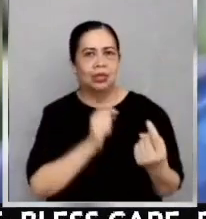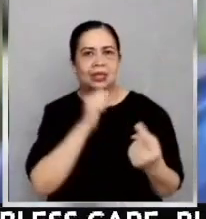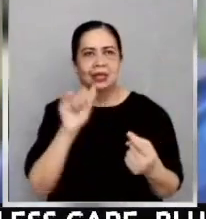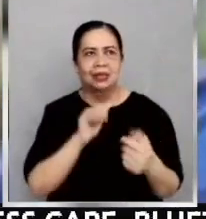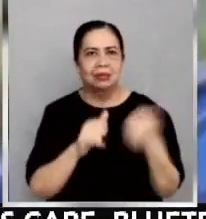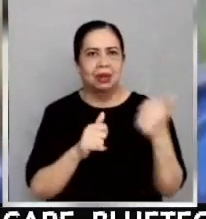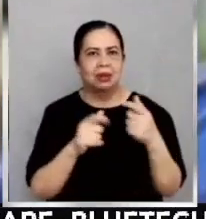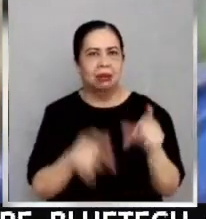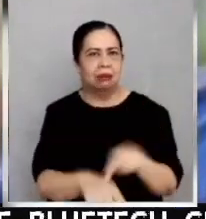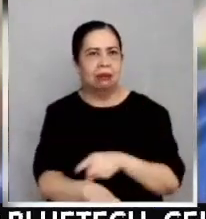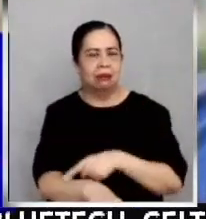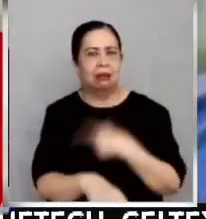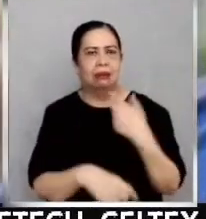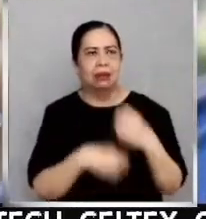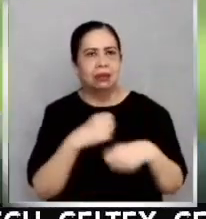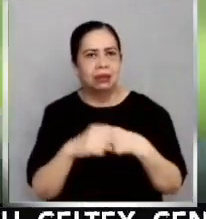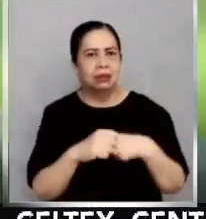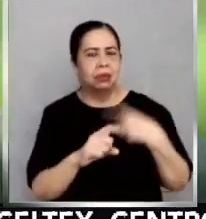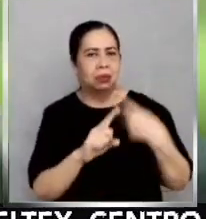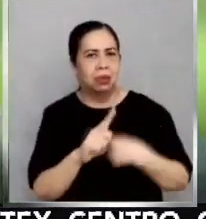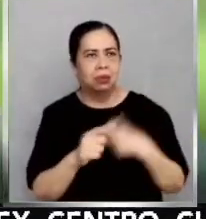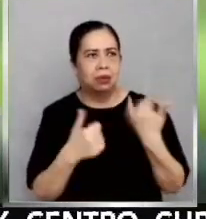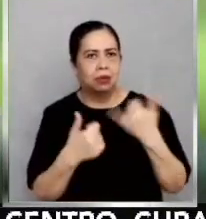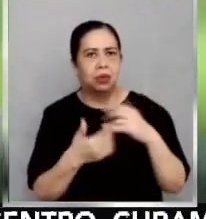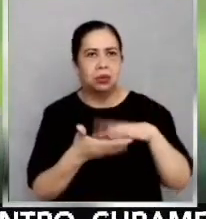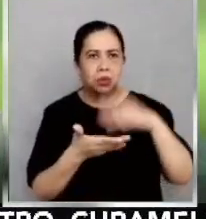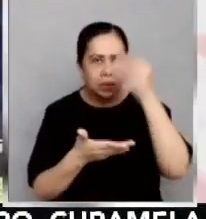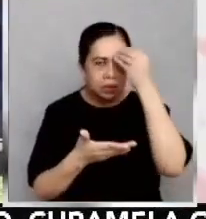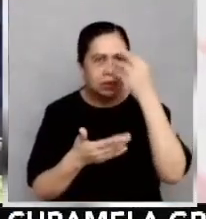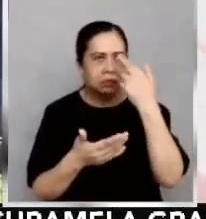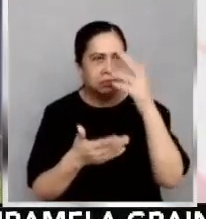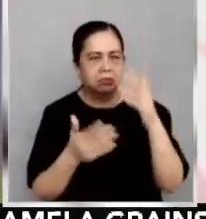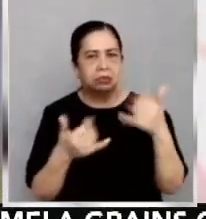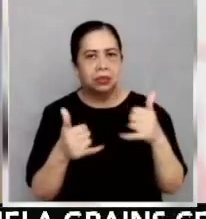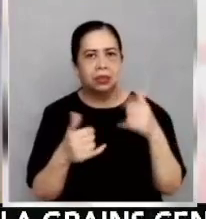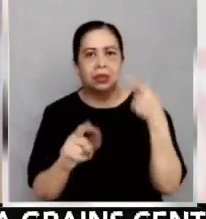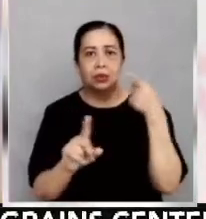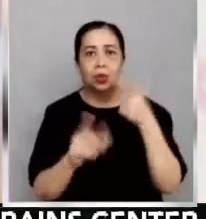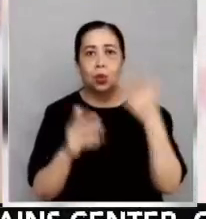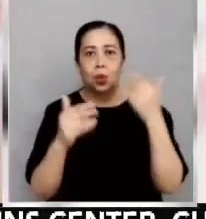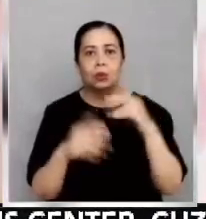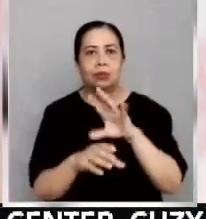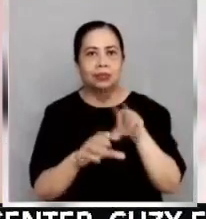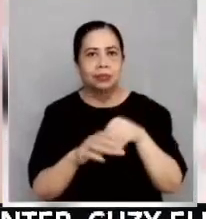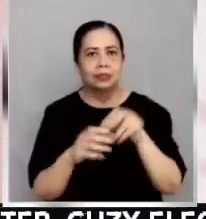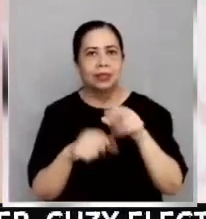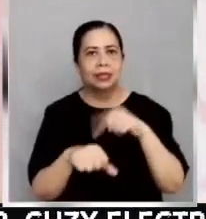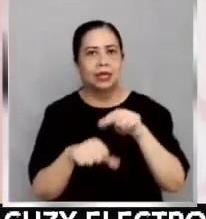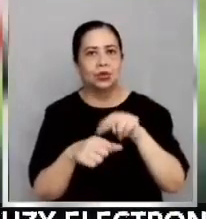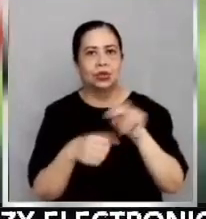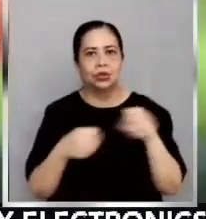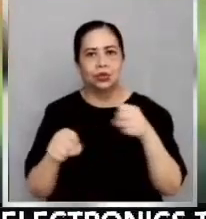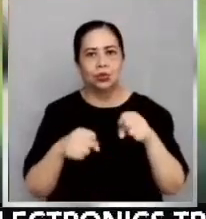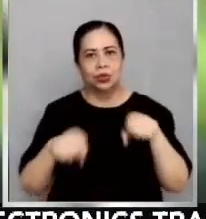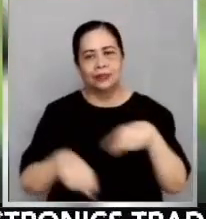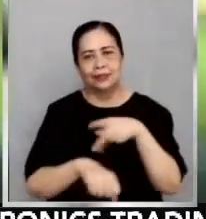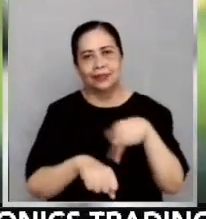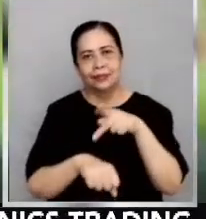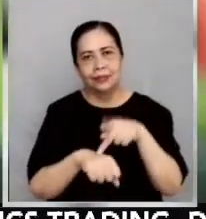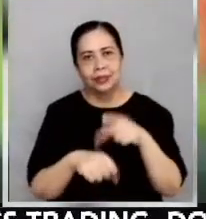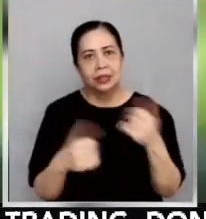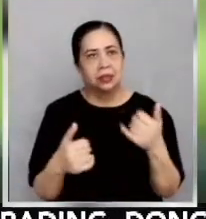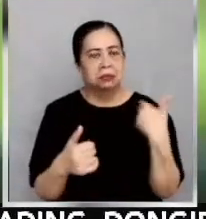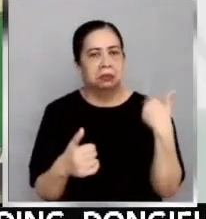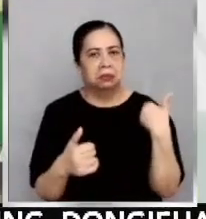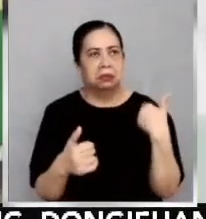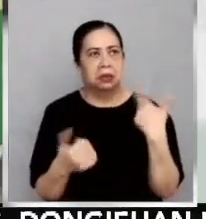take years pa or months bago mo malaro. Yun yung pinaka main goal namin nila. Maging part siya ng national sports natin sa Pilipinas. Kasi ngayon hindi pa siya part